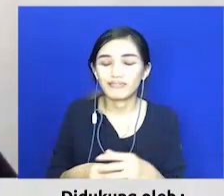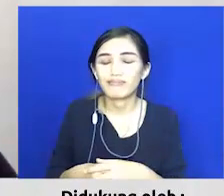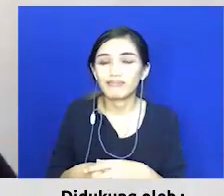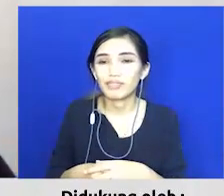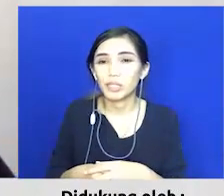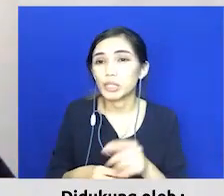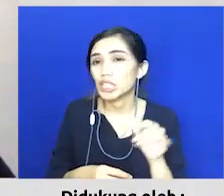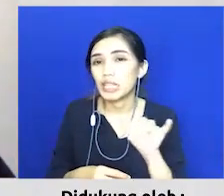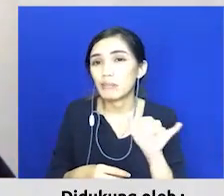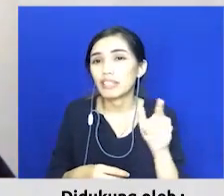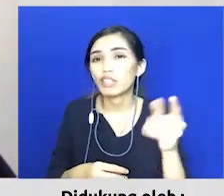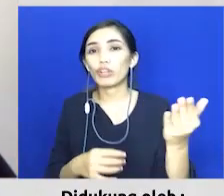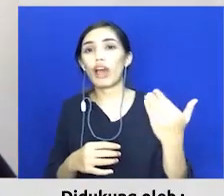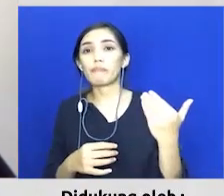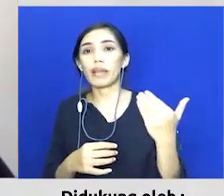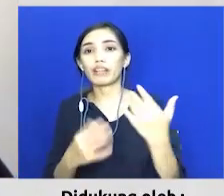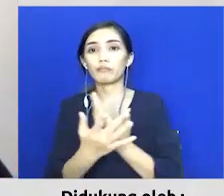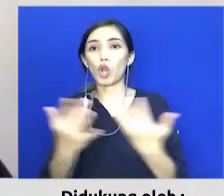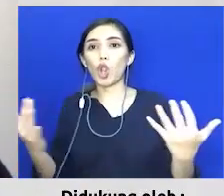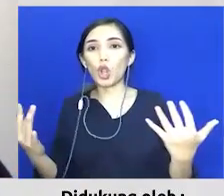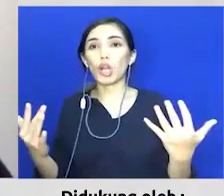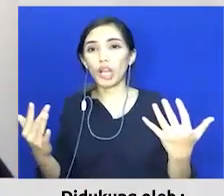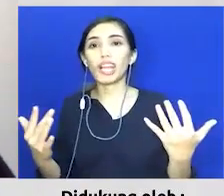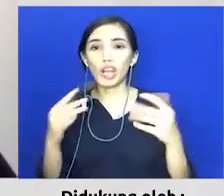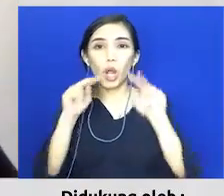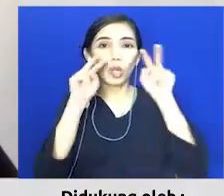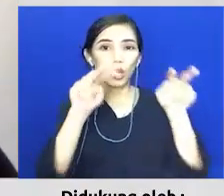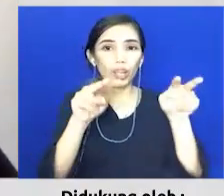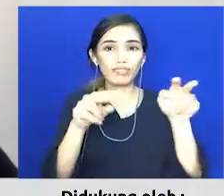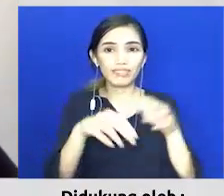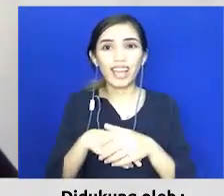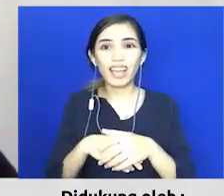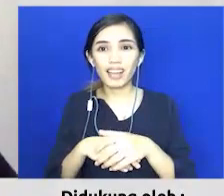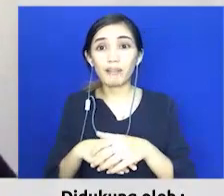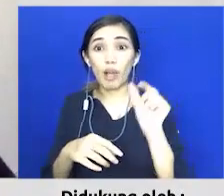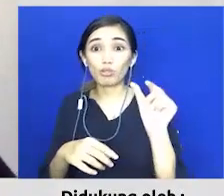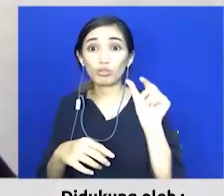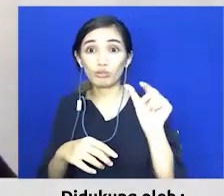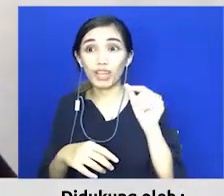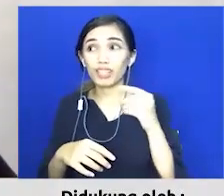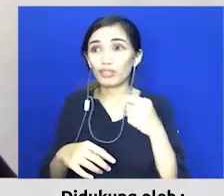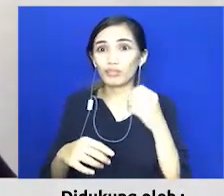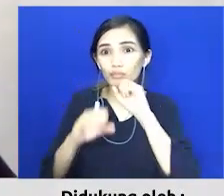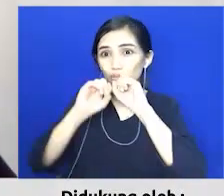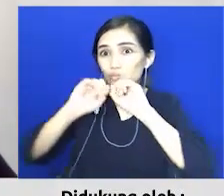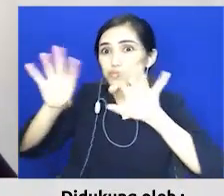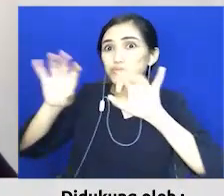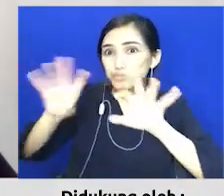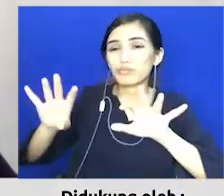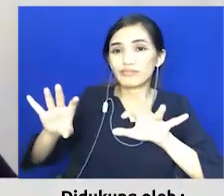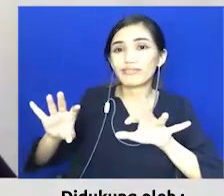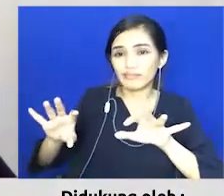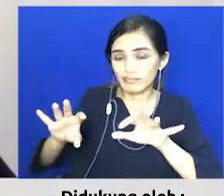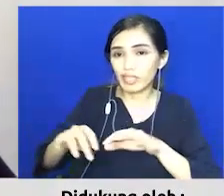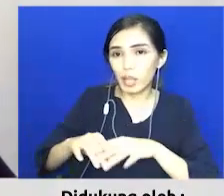gitu. Masyarakat kelihatannya tenang-tenang padahal gelisah, tapi apa kegelisahannya tidak bisa dideskripsikan dengan baik gitu. Dan kemudian